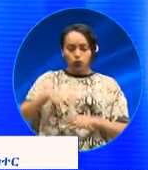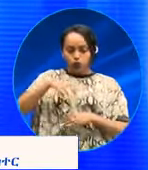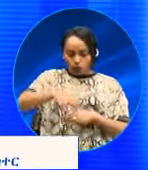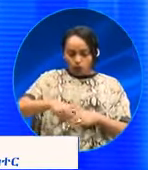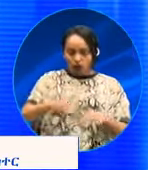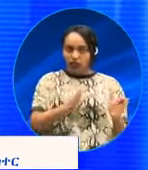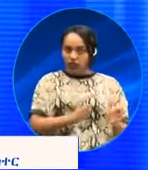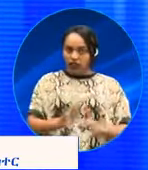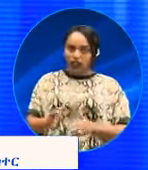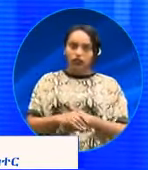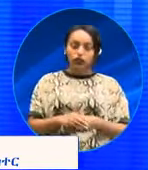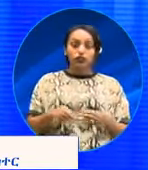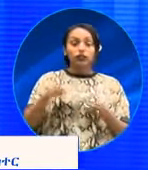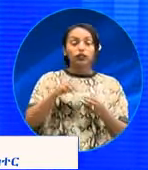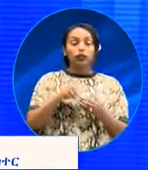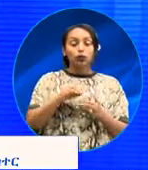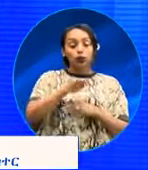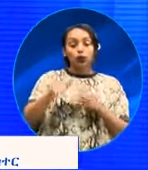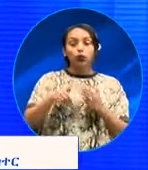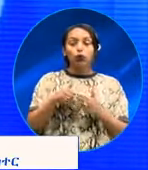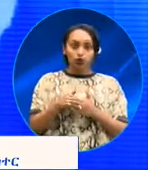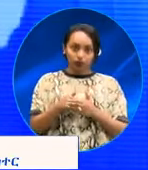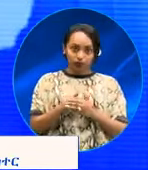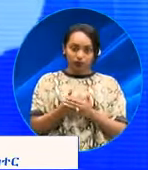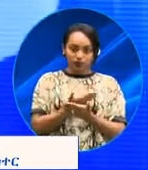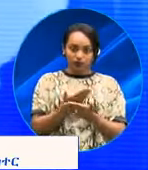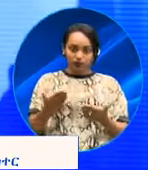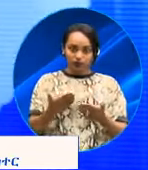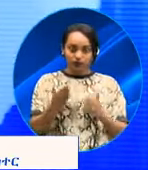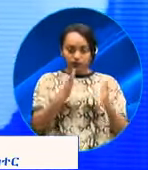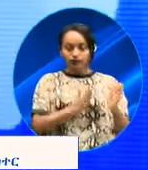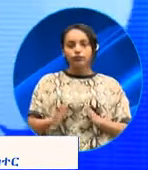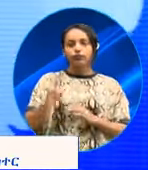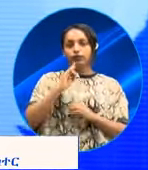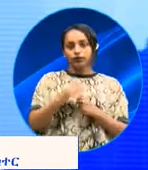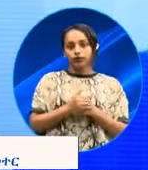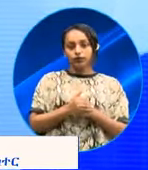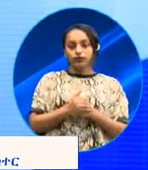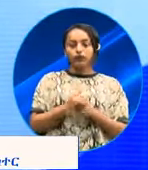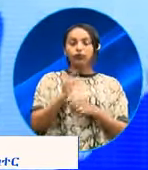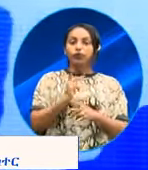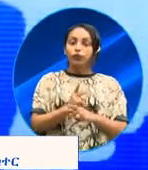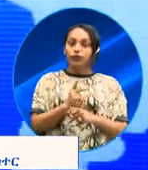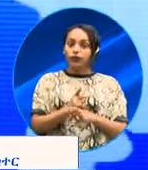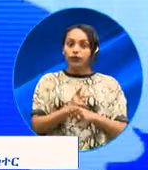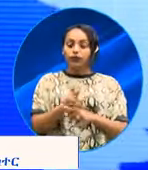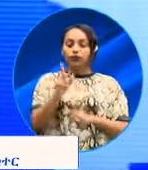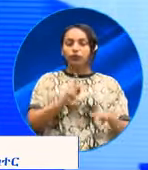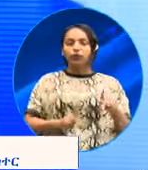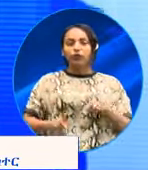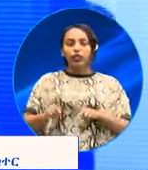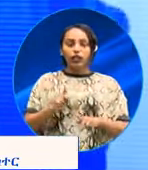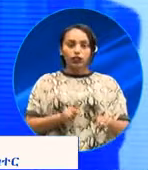ጉድጓድ ማዘጋጀት ጨምሮ ሁሉም ነገር ዝግጁ ነው። የሚጠበቀው ህዝቡ